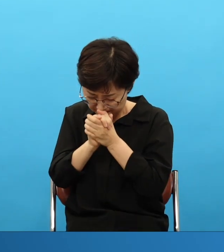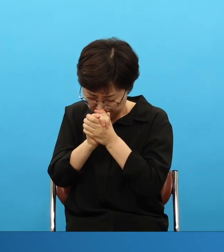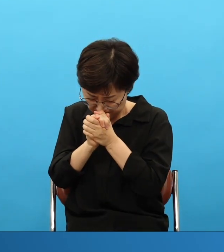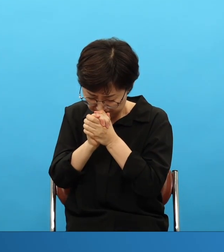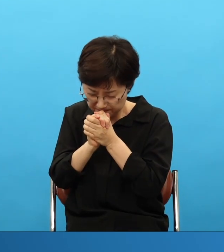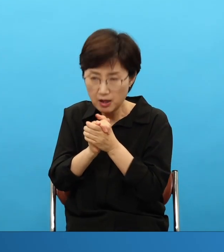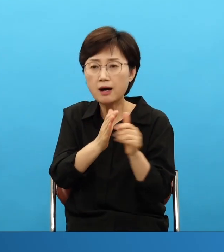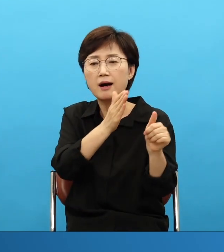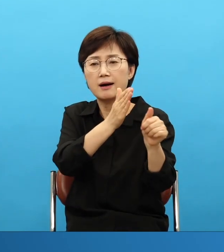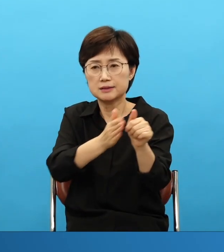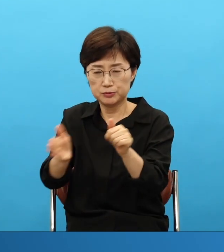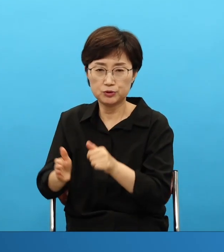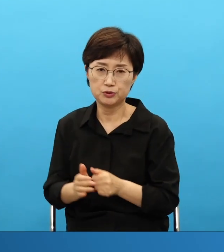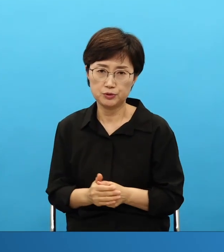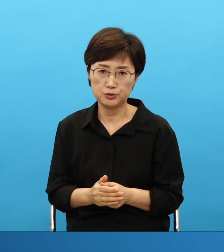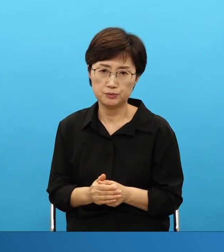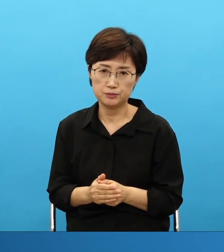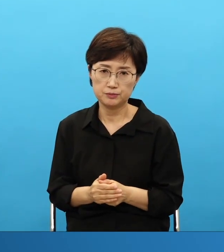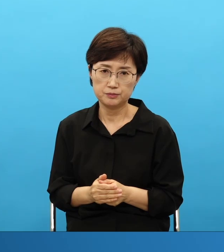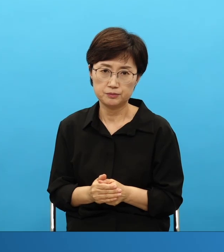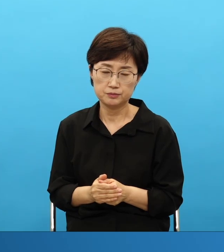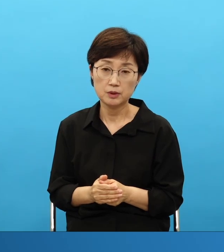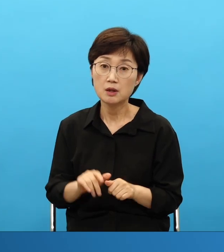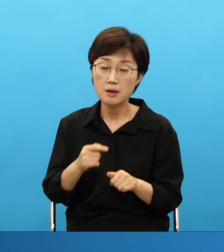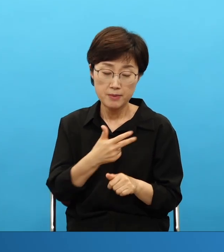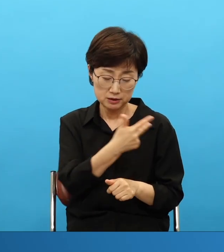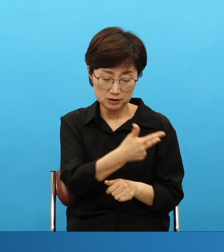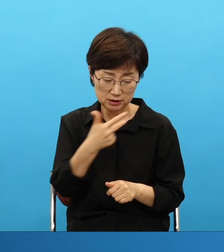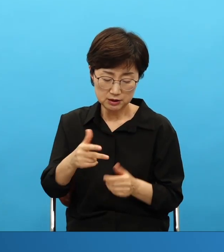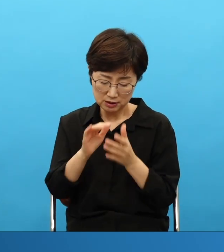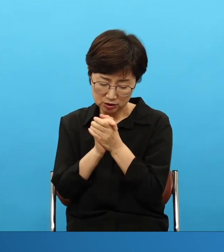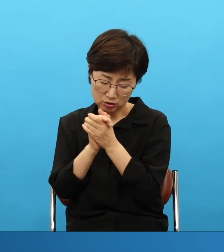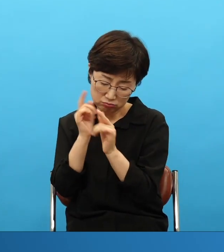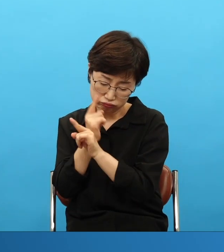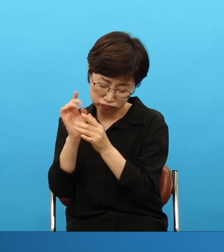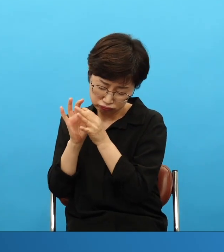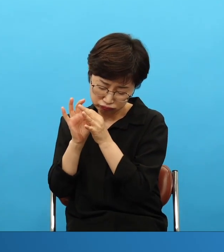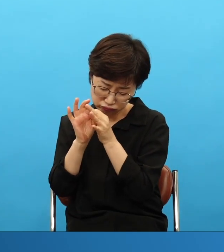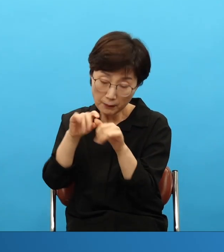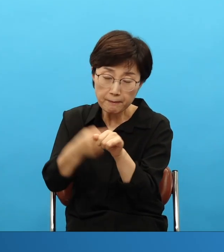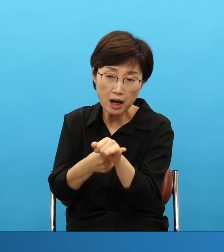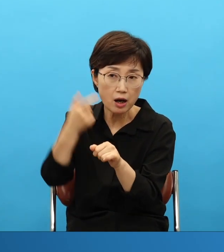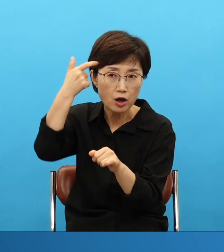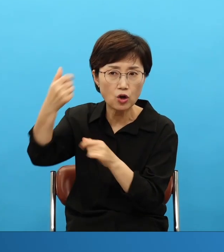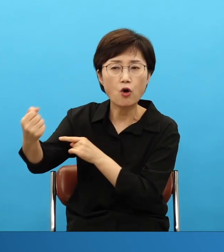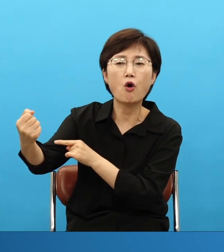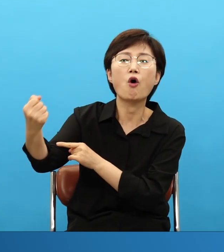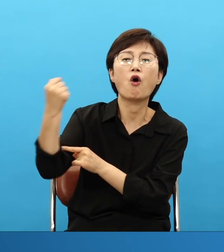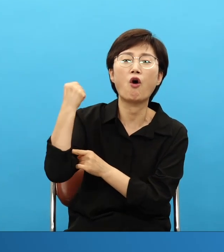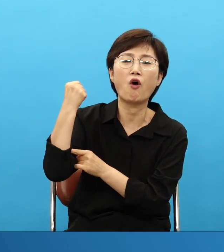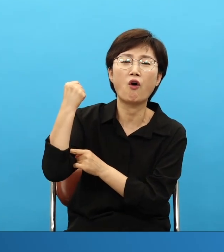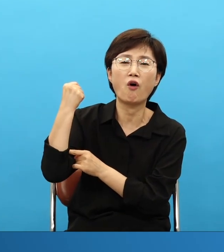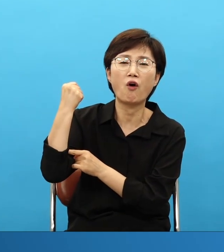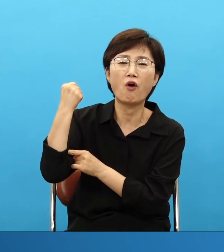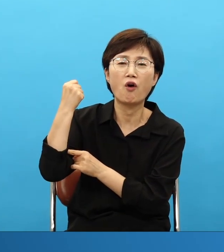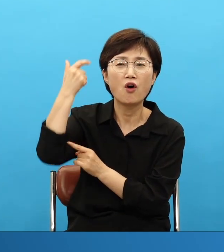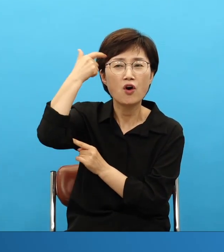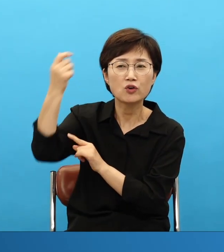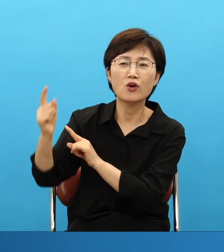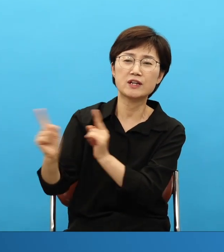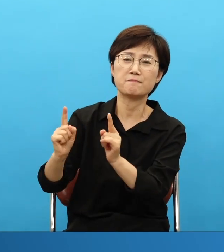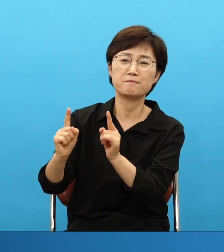시 이러면 내 영혼이 살아나 이때부터 눈에 안 보이게 내